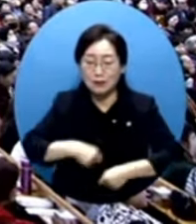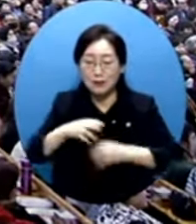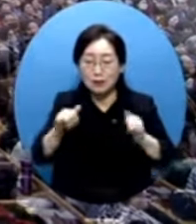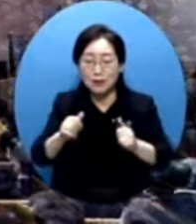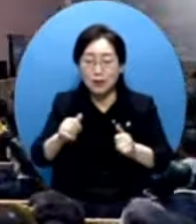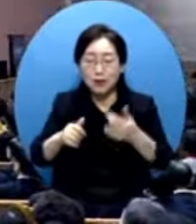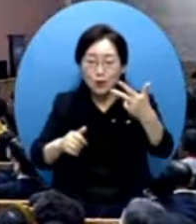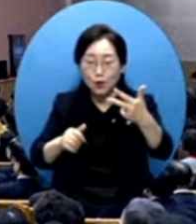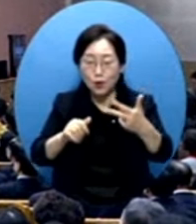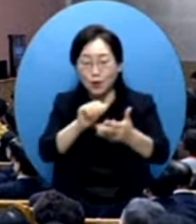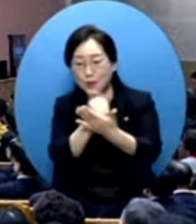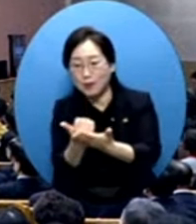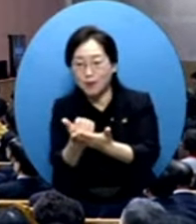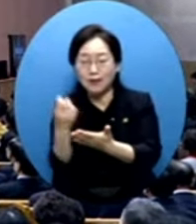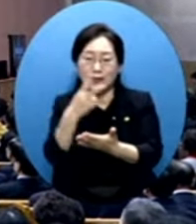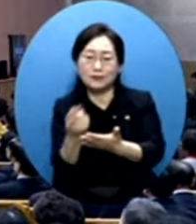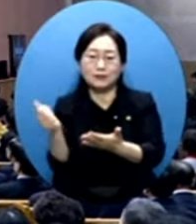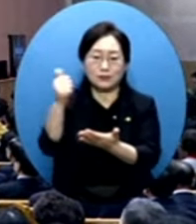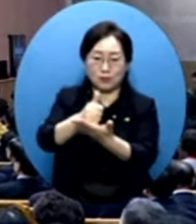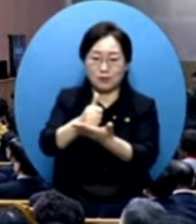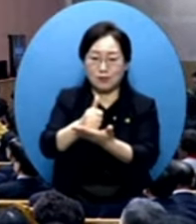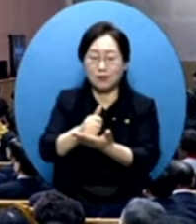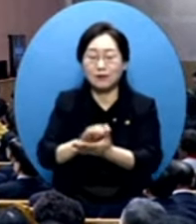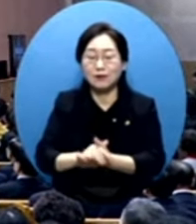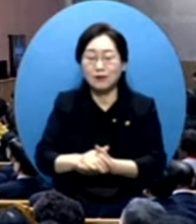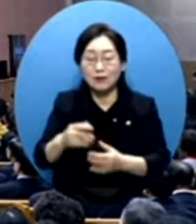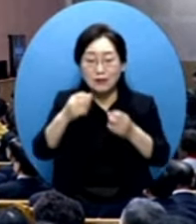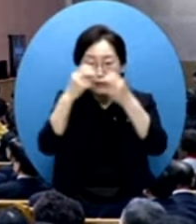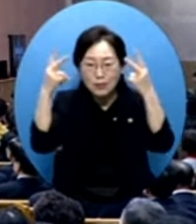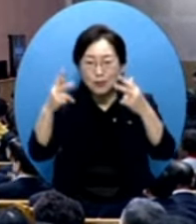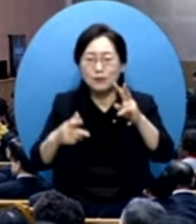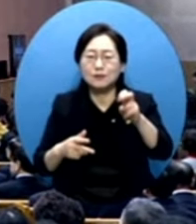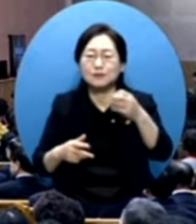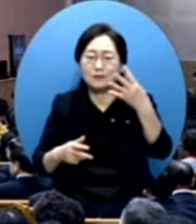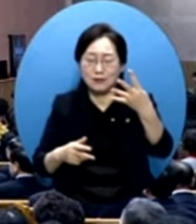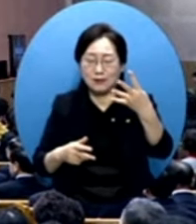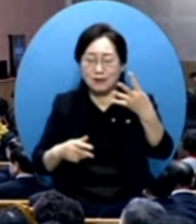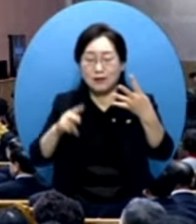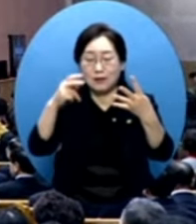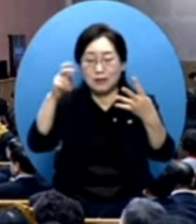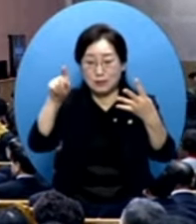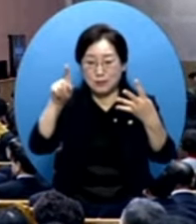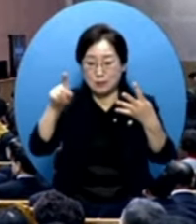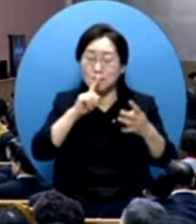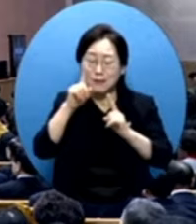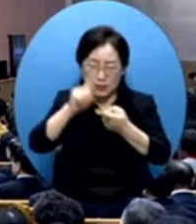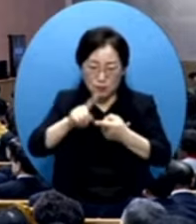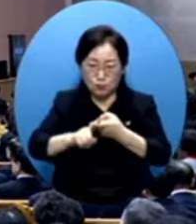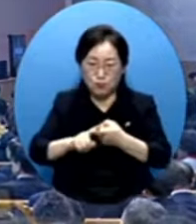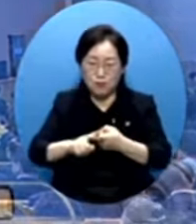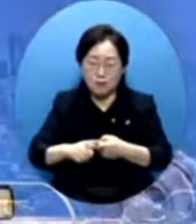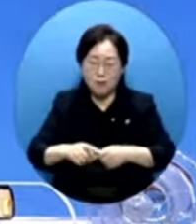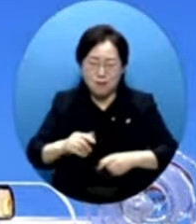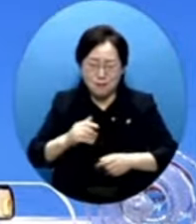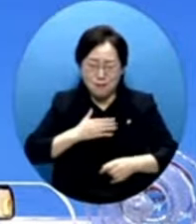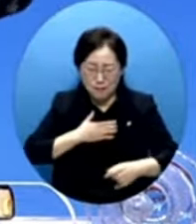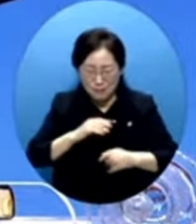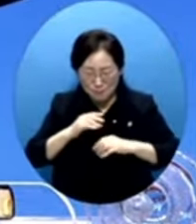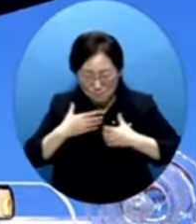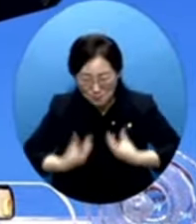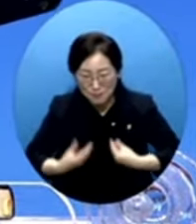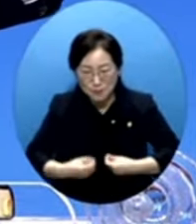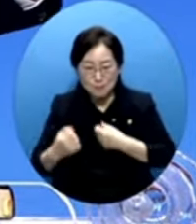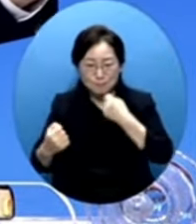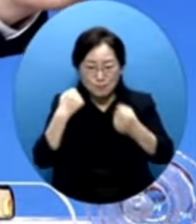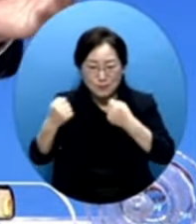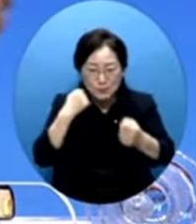다시 일어나려니와 잠언서 24장 16절 말씀 붙잡고 늘은 그 절망에서 또 일어나고 또 일어나고 또 일어나서 위대한 하나님